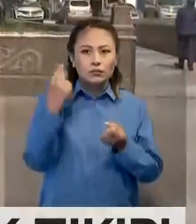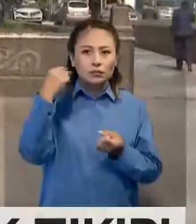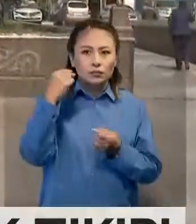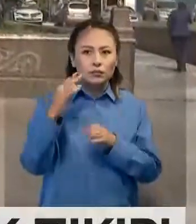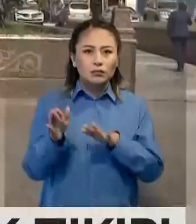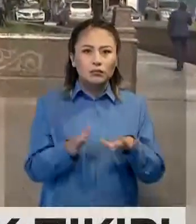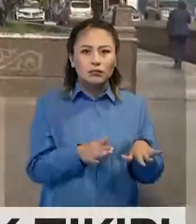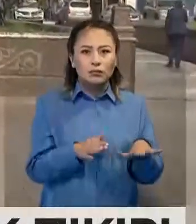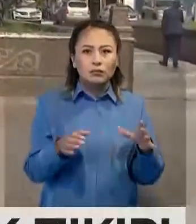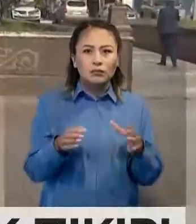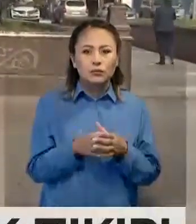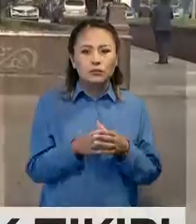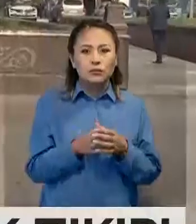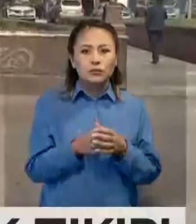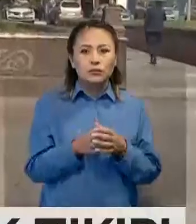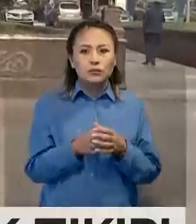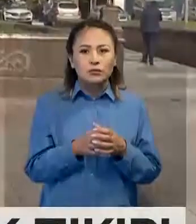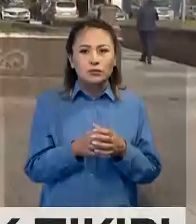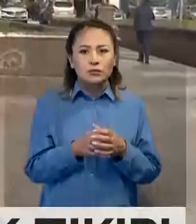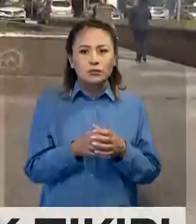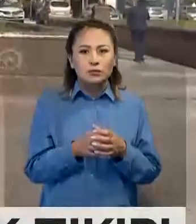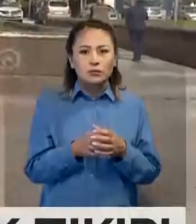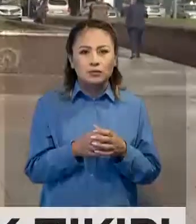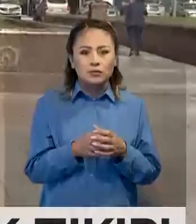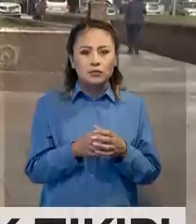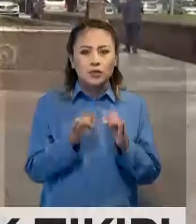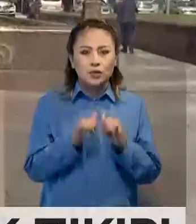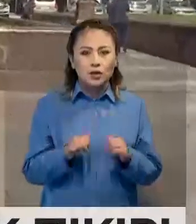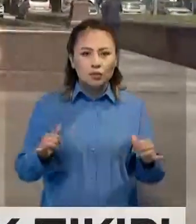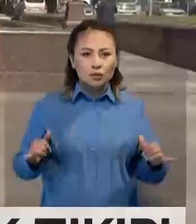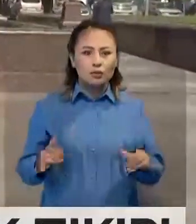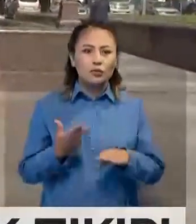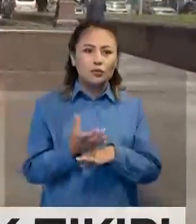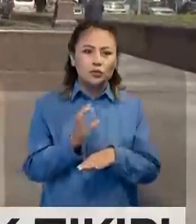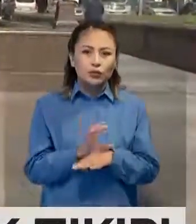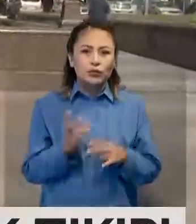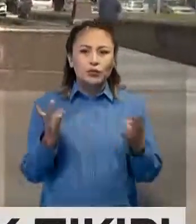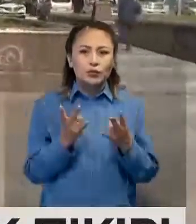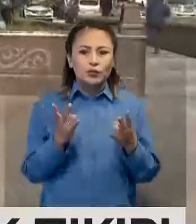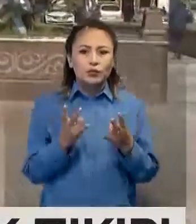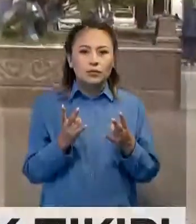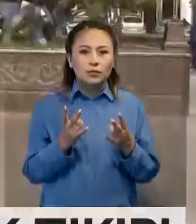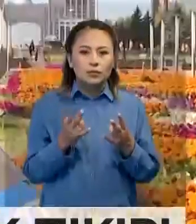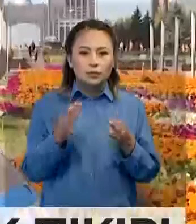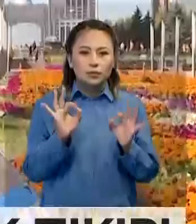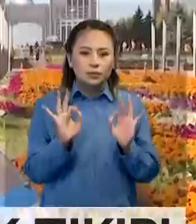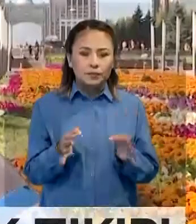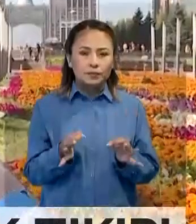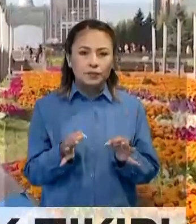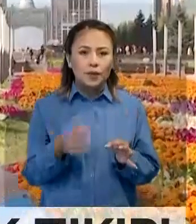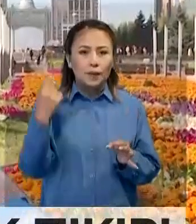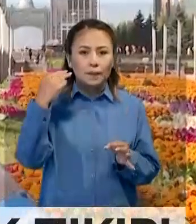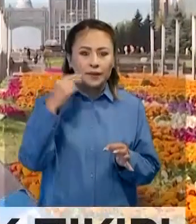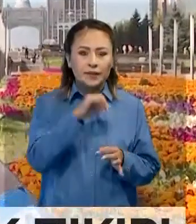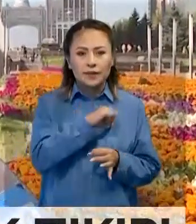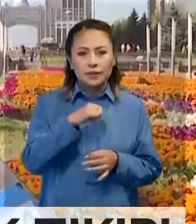парламент дегенді. Нету керек. Дамыту керек, күшейту керек дегенде. Енді ол сол дұрыс. Президент айтты ғой